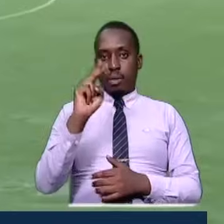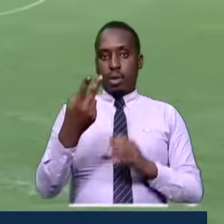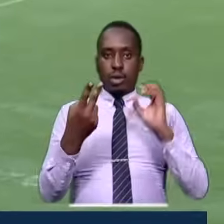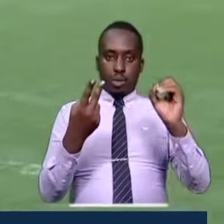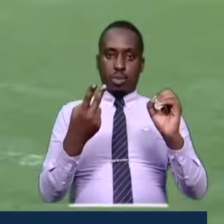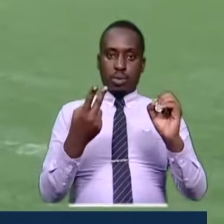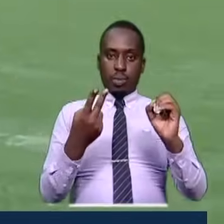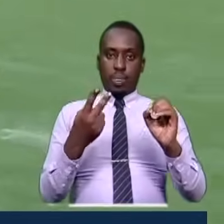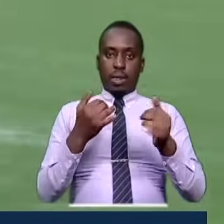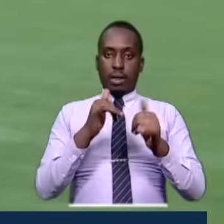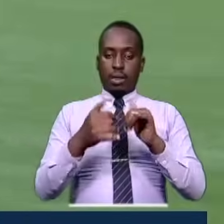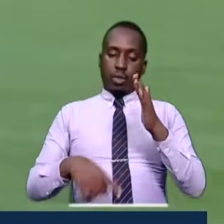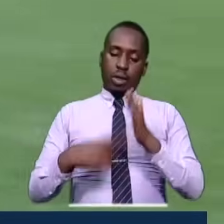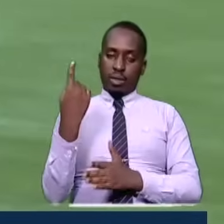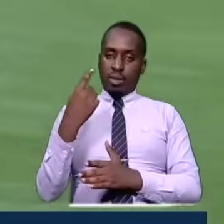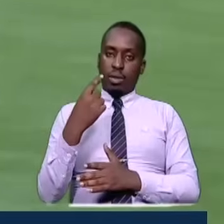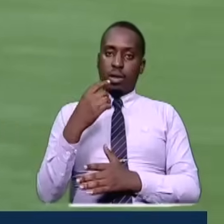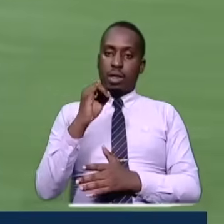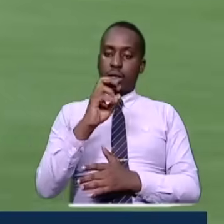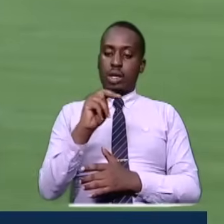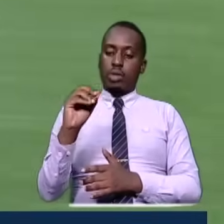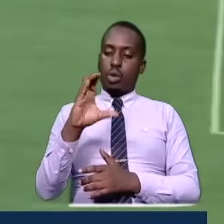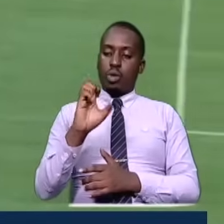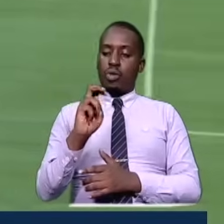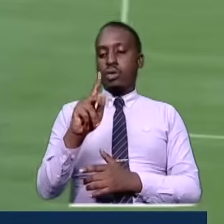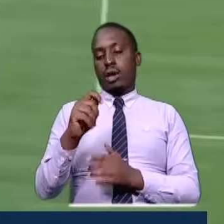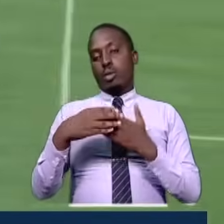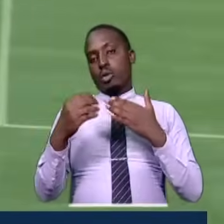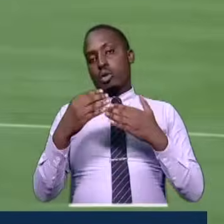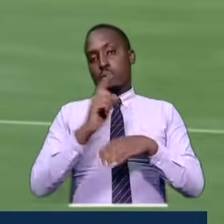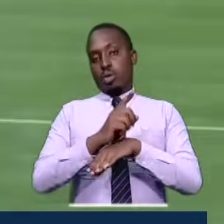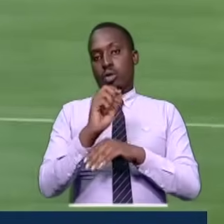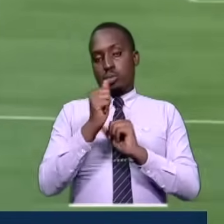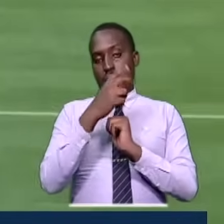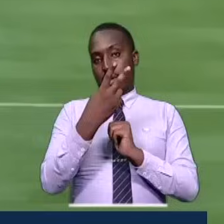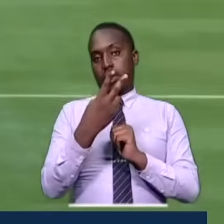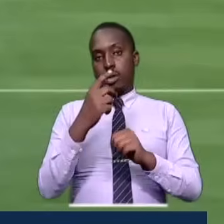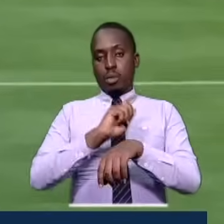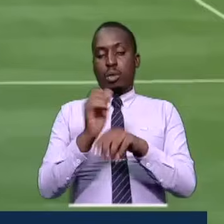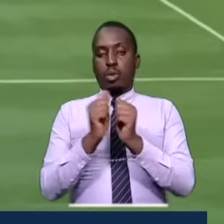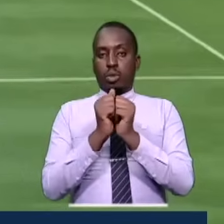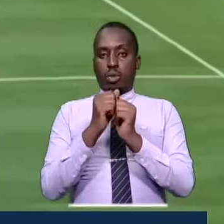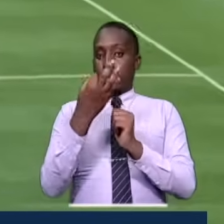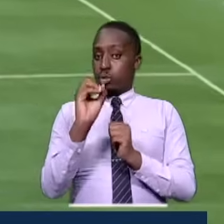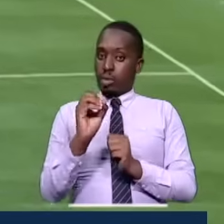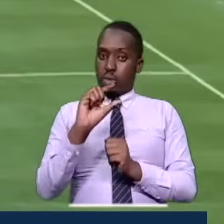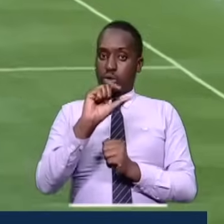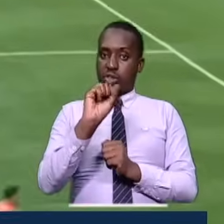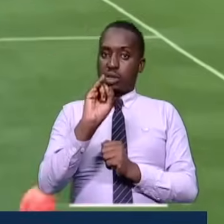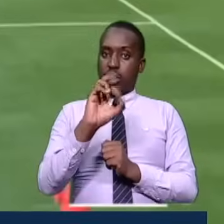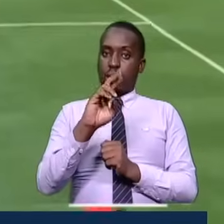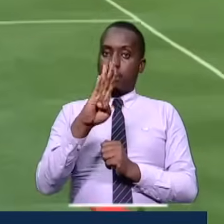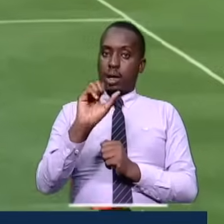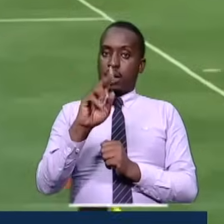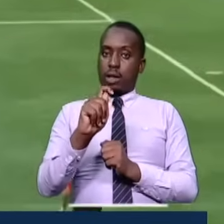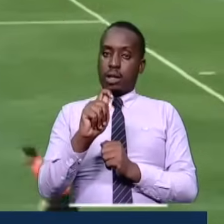busa n'igitego cyaje gutsindwa na Nshuti Innocent ku munota wa 12 ku munota 30 mu gishaje Gilbert atsinda igitego cya kabiri ari nacyo cya